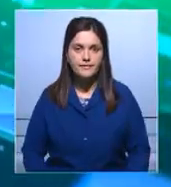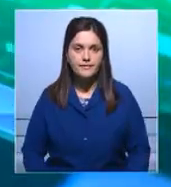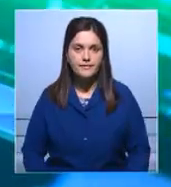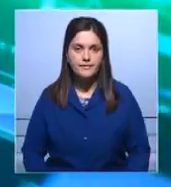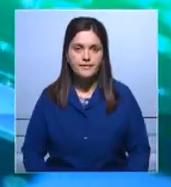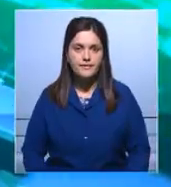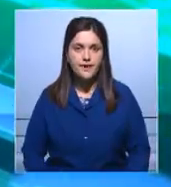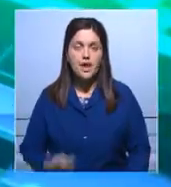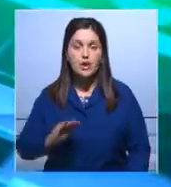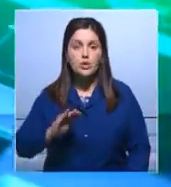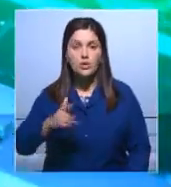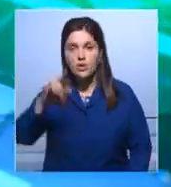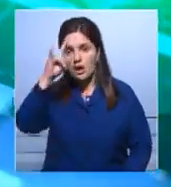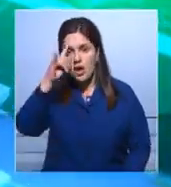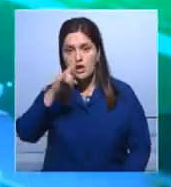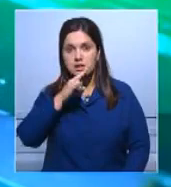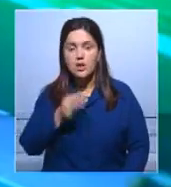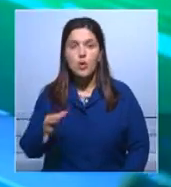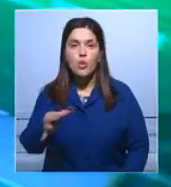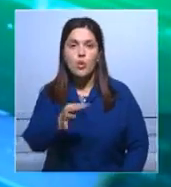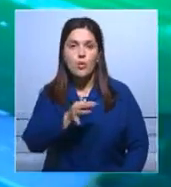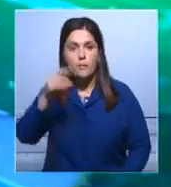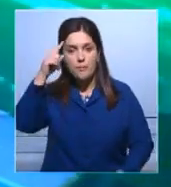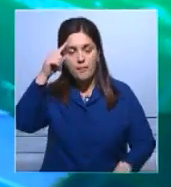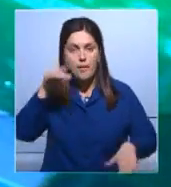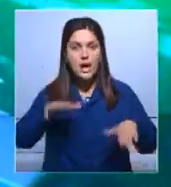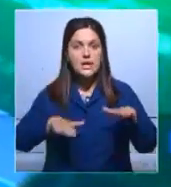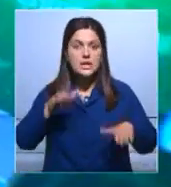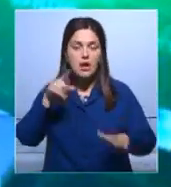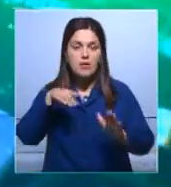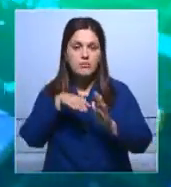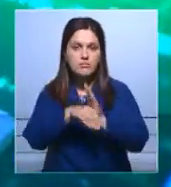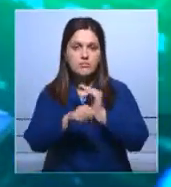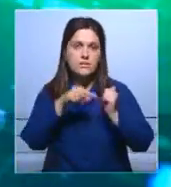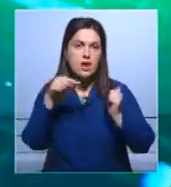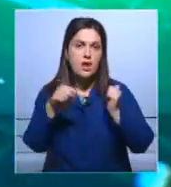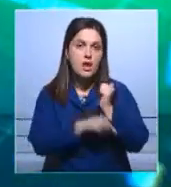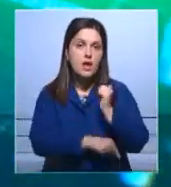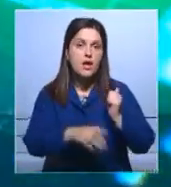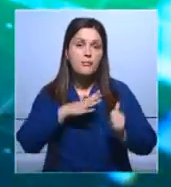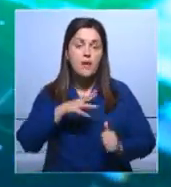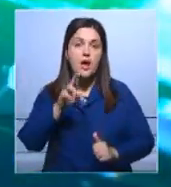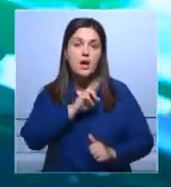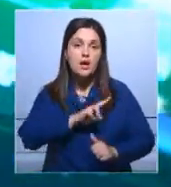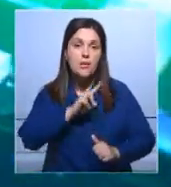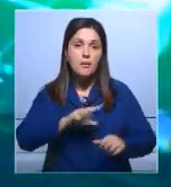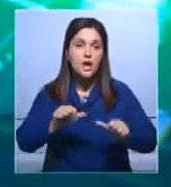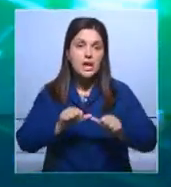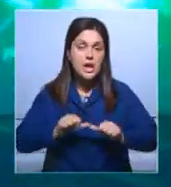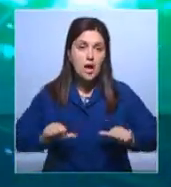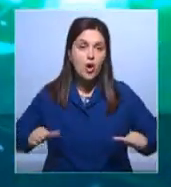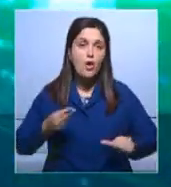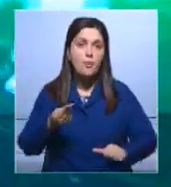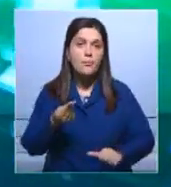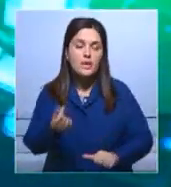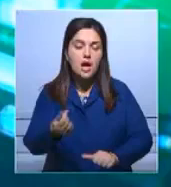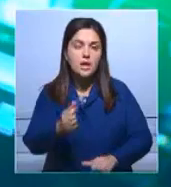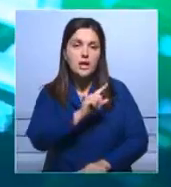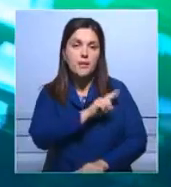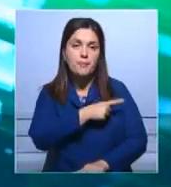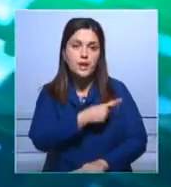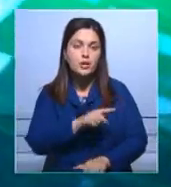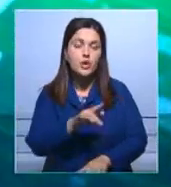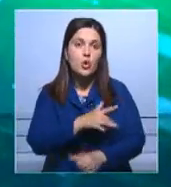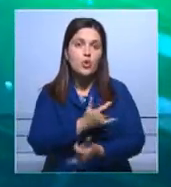Другим темам. В Южно-Казахстанской области подозревают в коррупции сотрудников Департамента комитета оплаты медуслуг. По